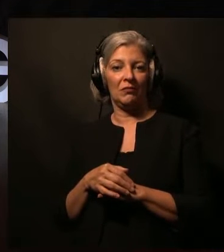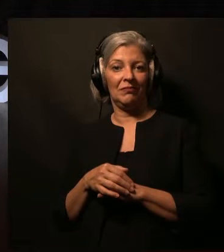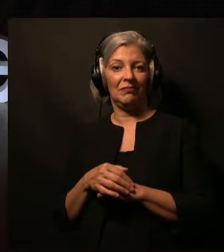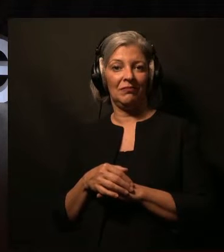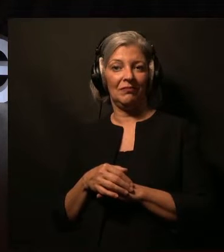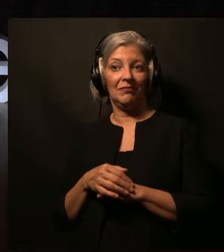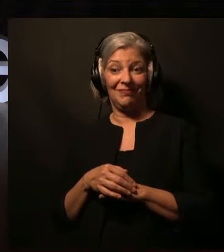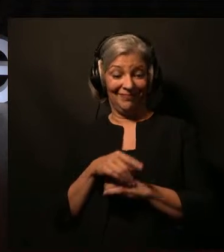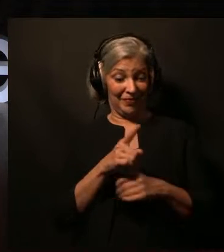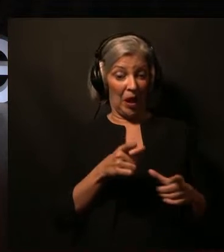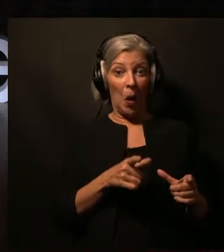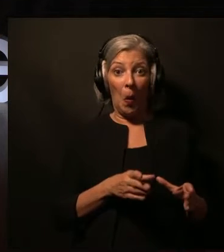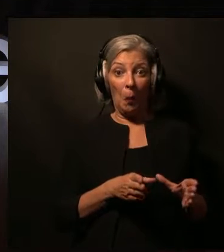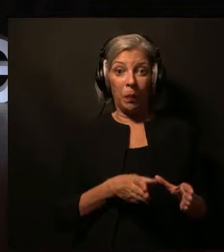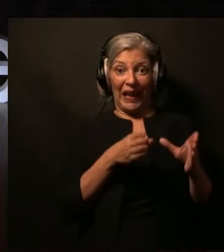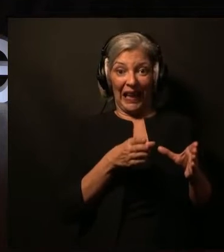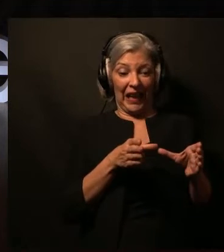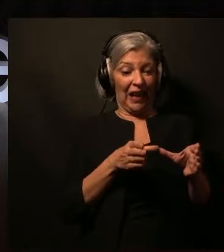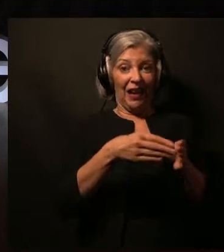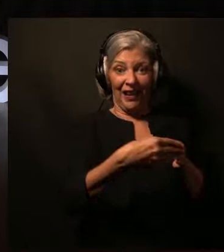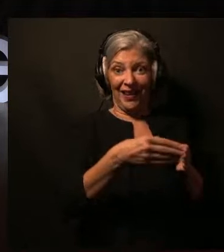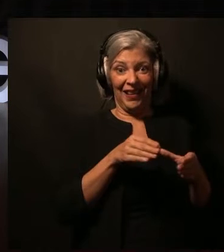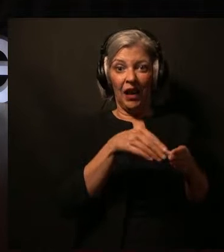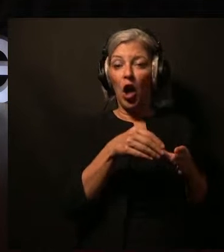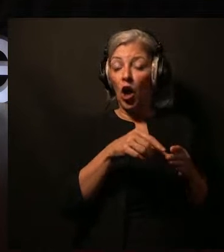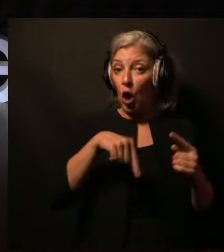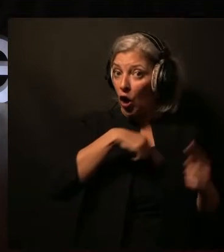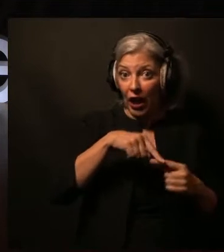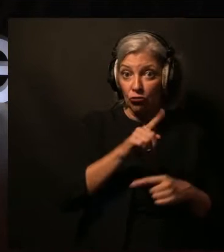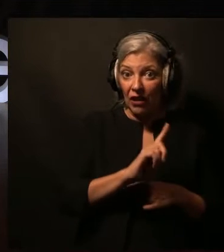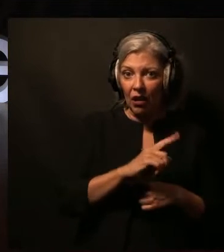100 di questi Brick probabilmente non